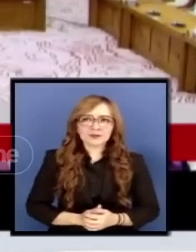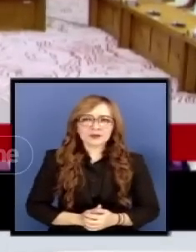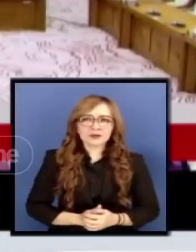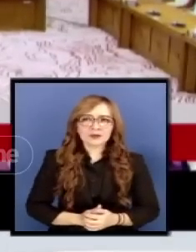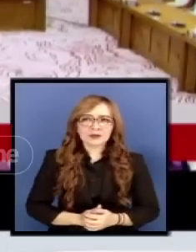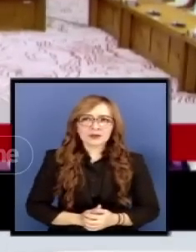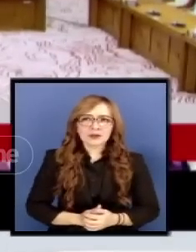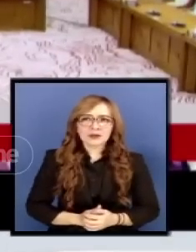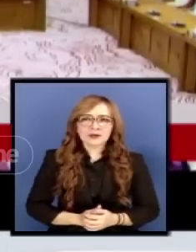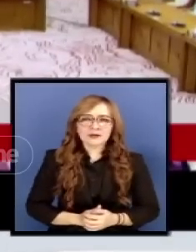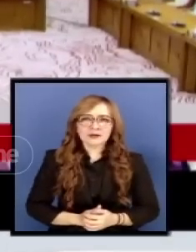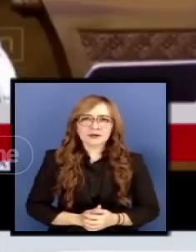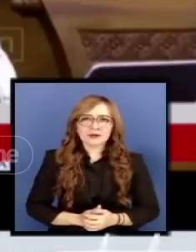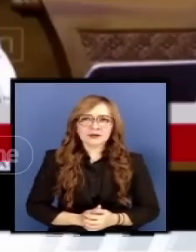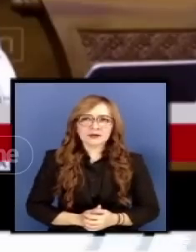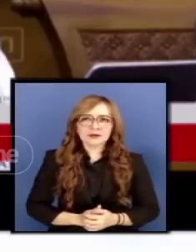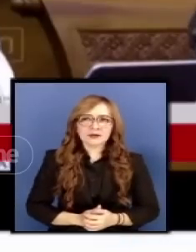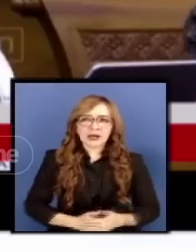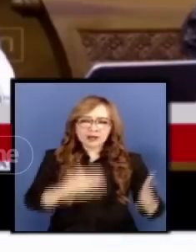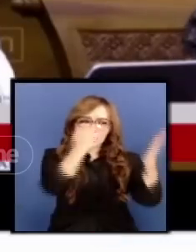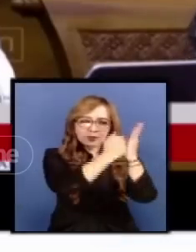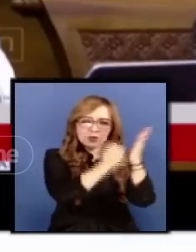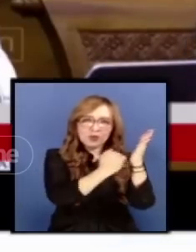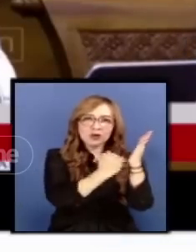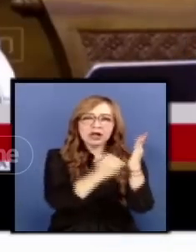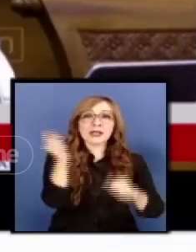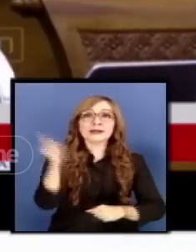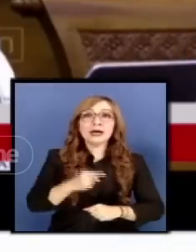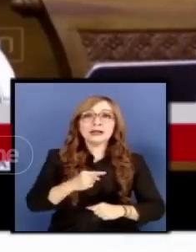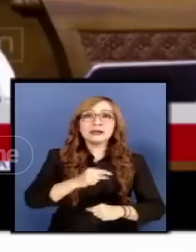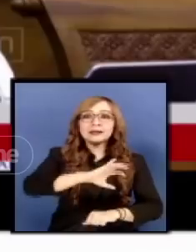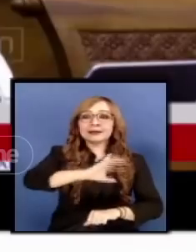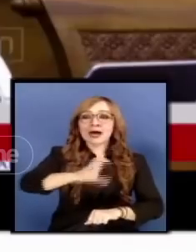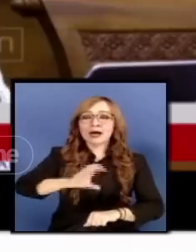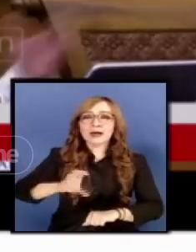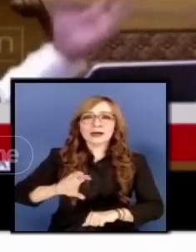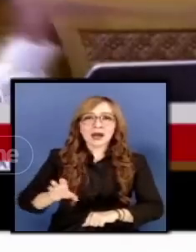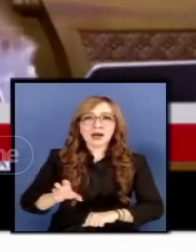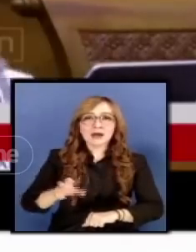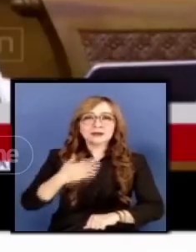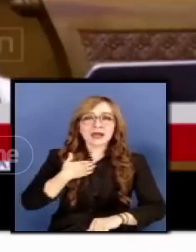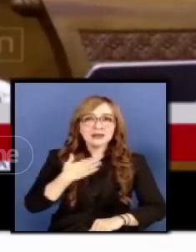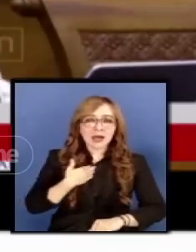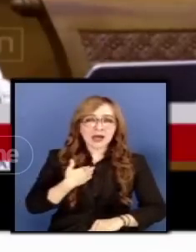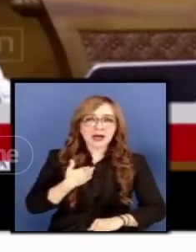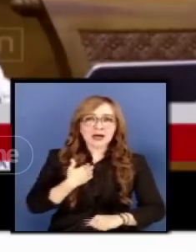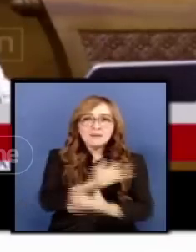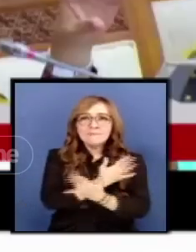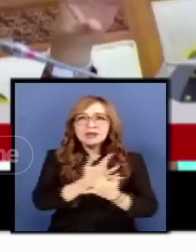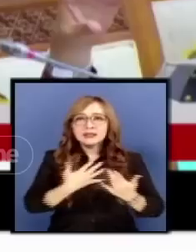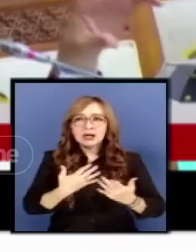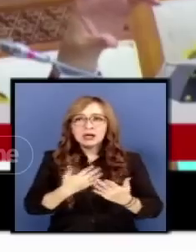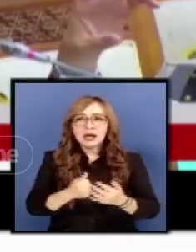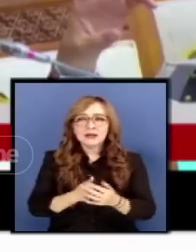WA maksudnya proposal dari daerah pemilihan saya, dari rakyat, mengajukan